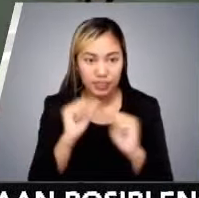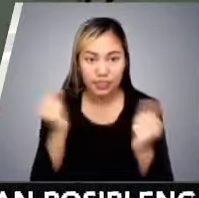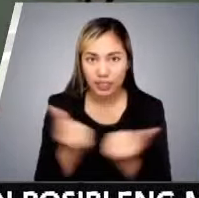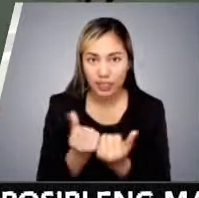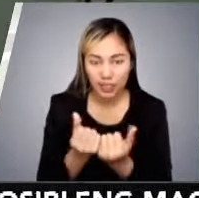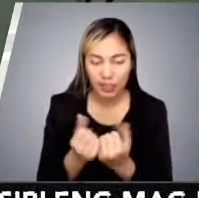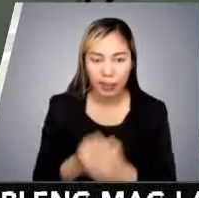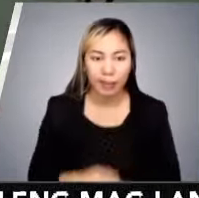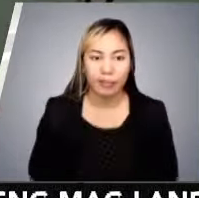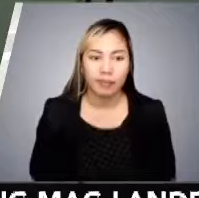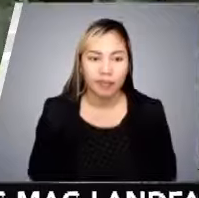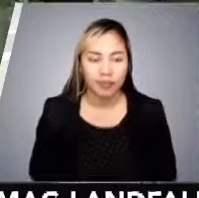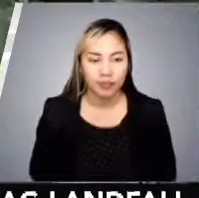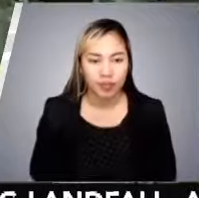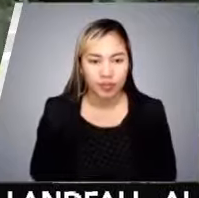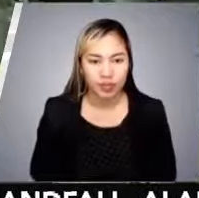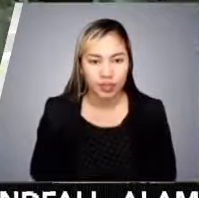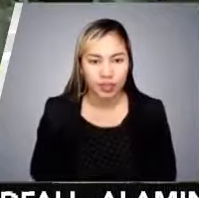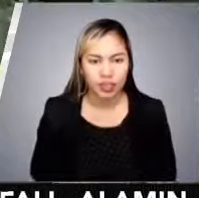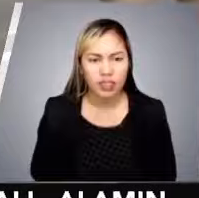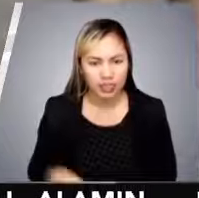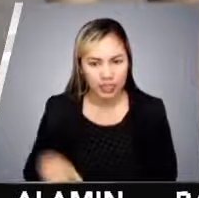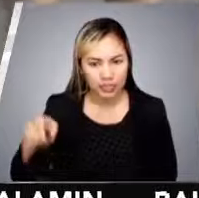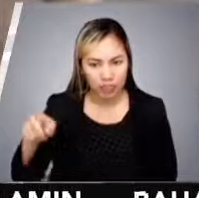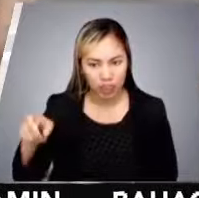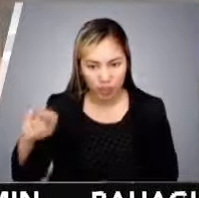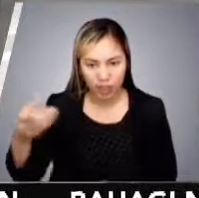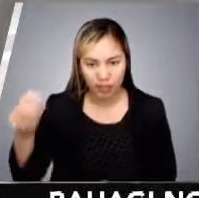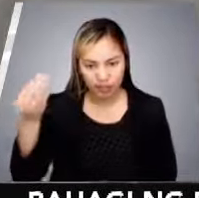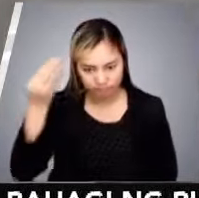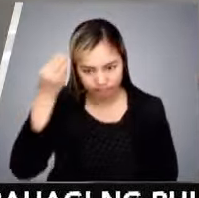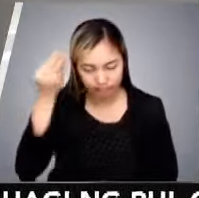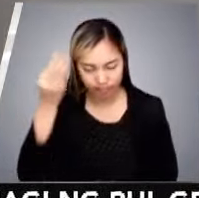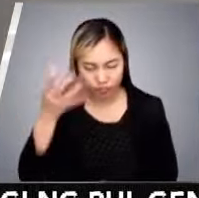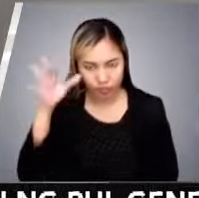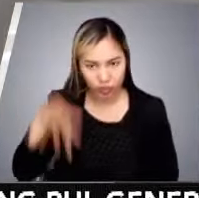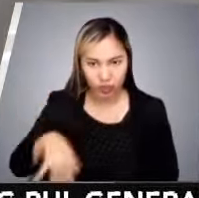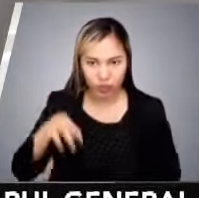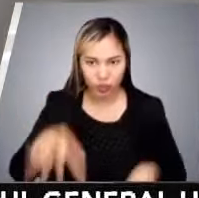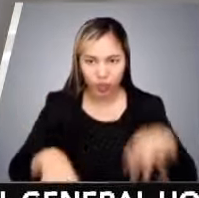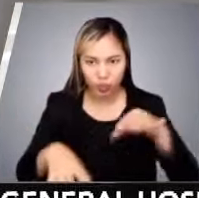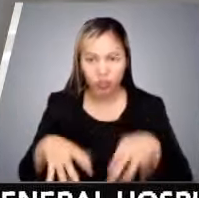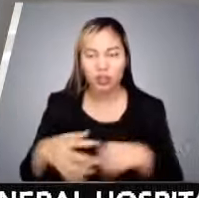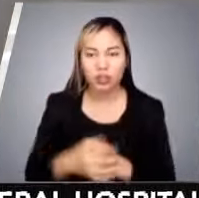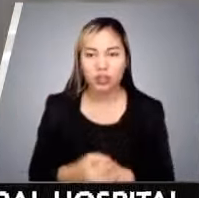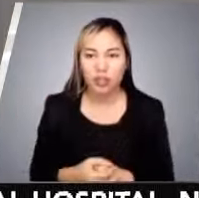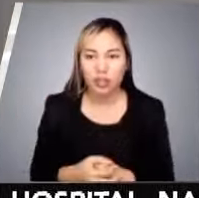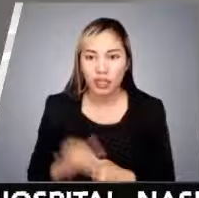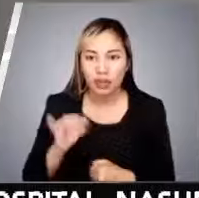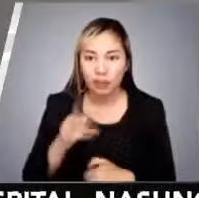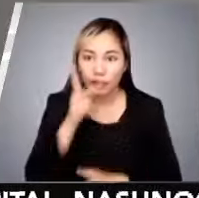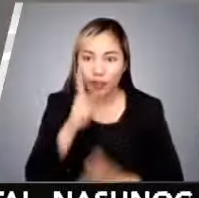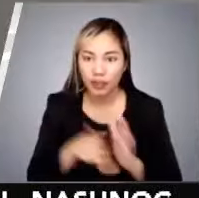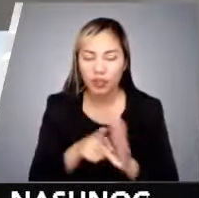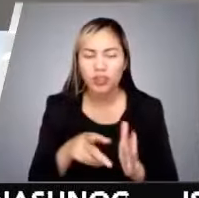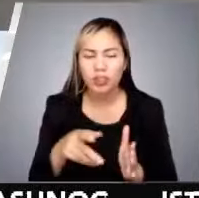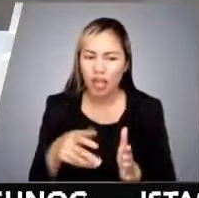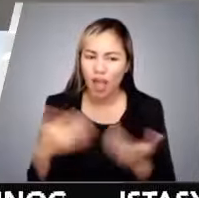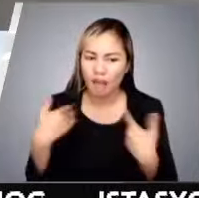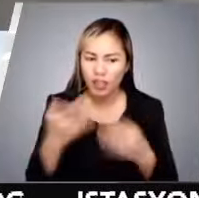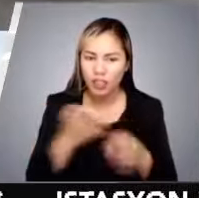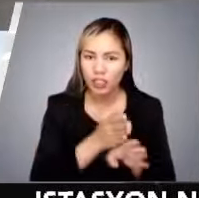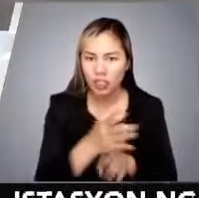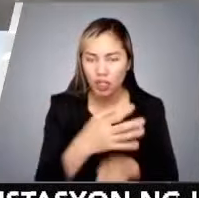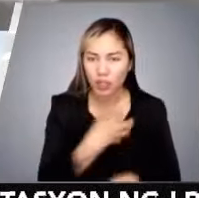we have to also consider their input. Kung magiging private siya, may direkta ng complaint, may direkta na ng mga